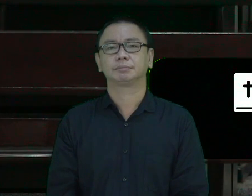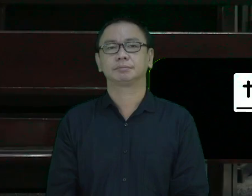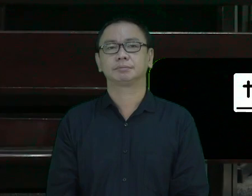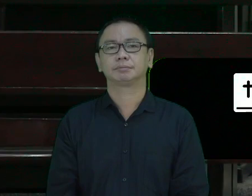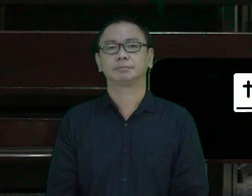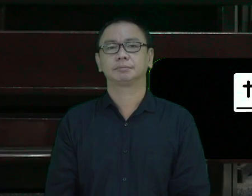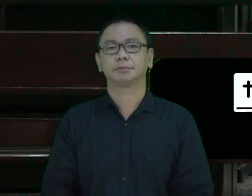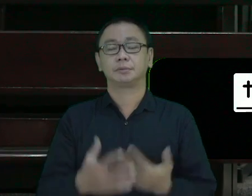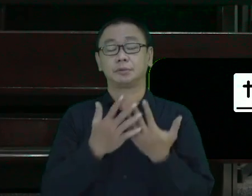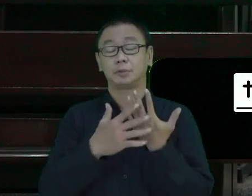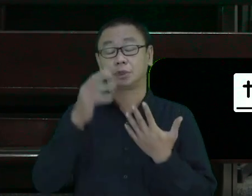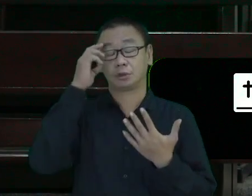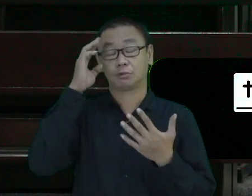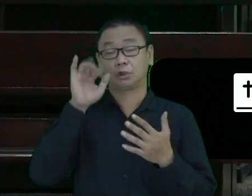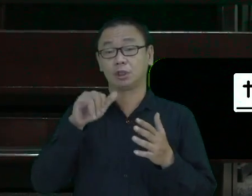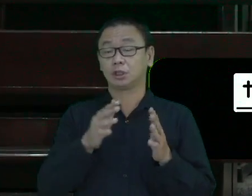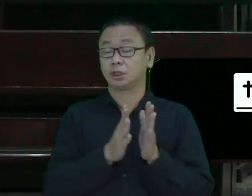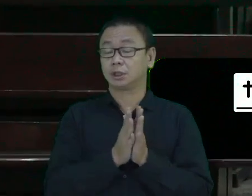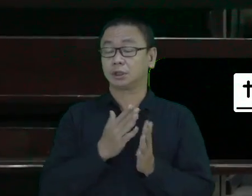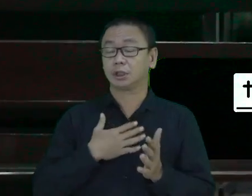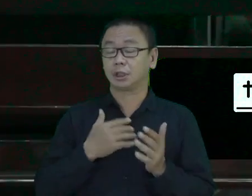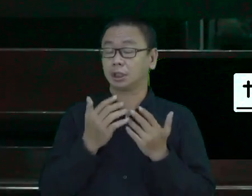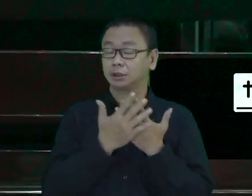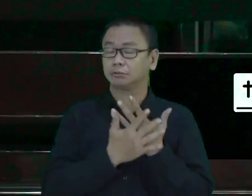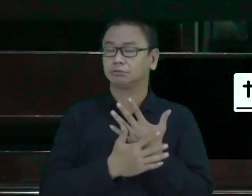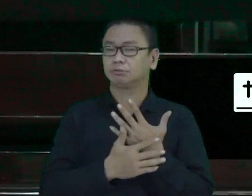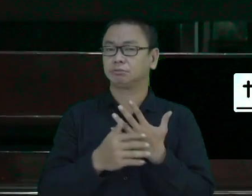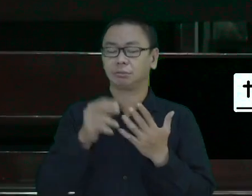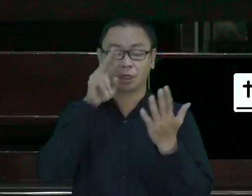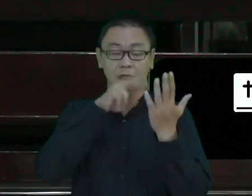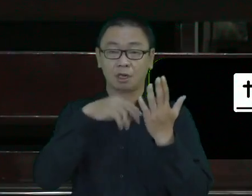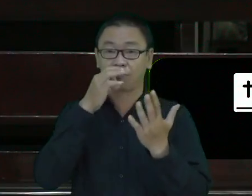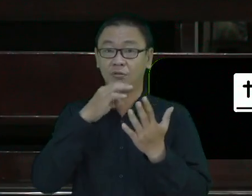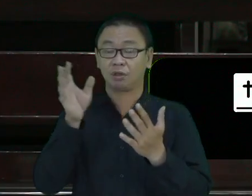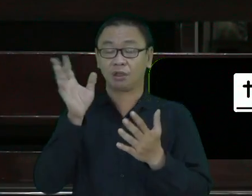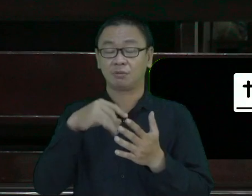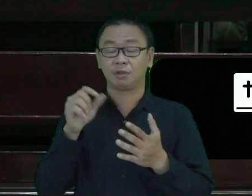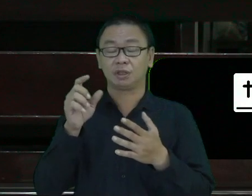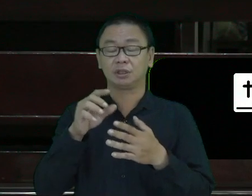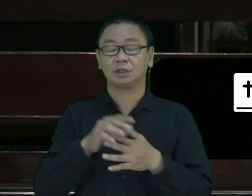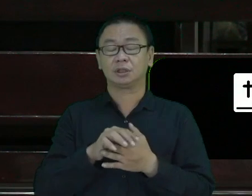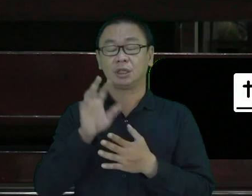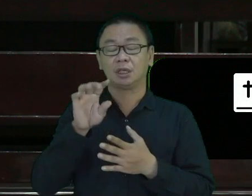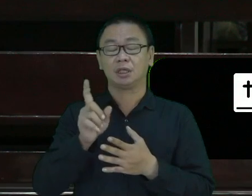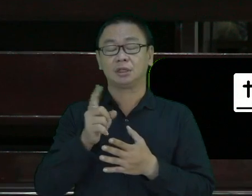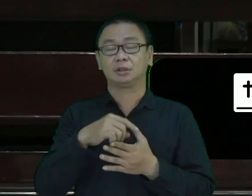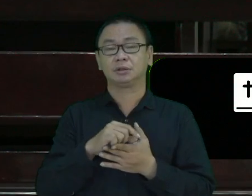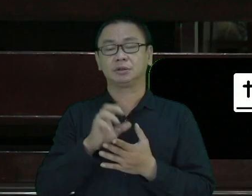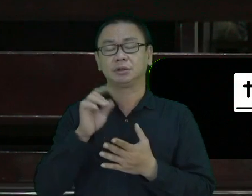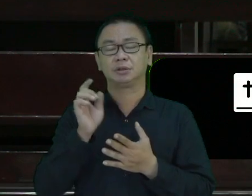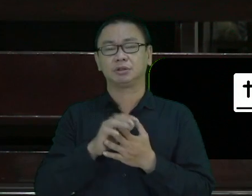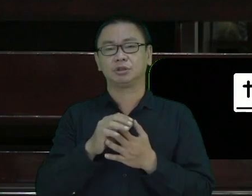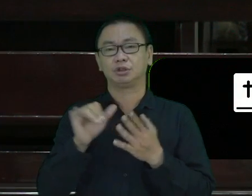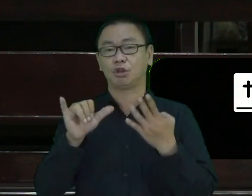Jemaat Tuhan yang saya kasihi, bacaan firman diambil dari Yohanes 20